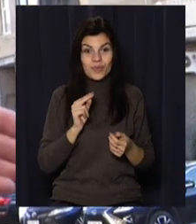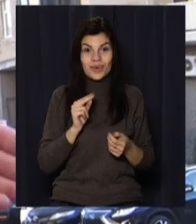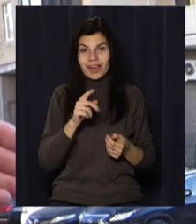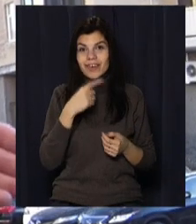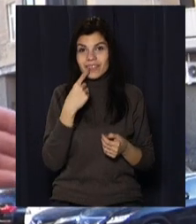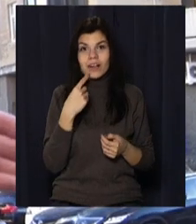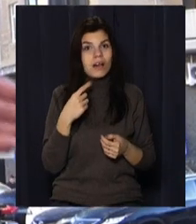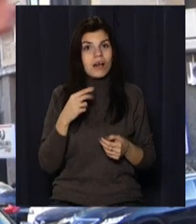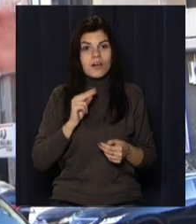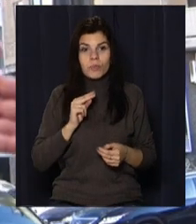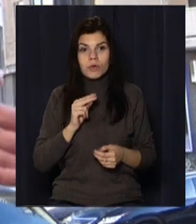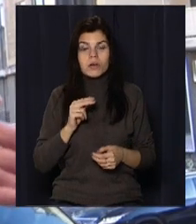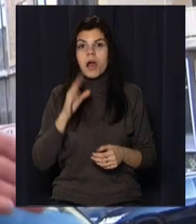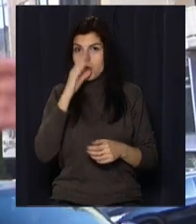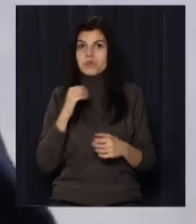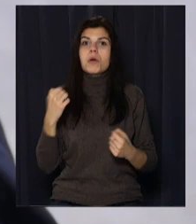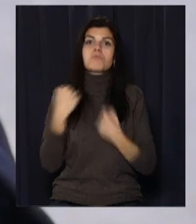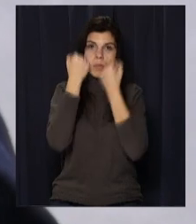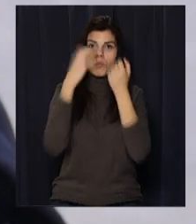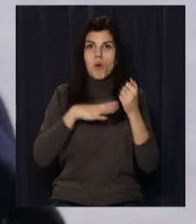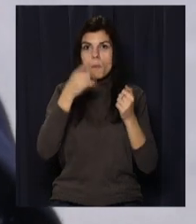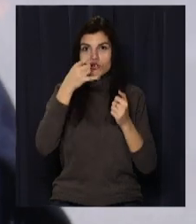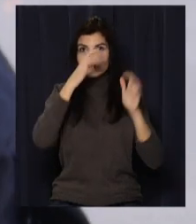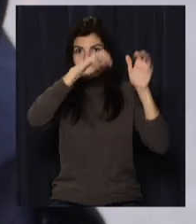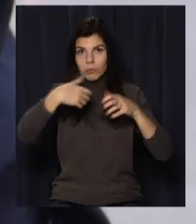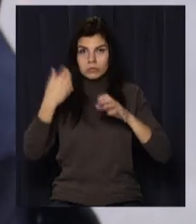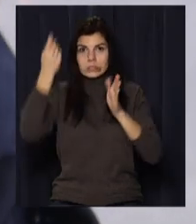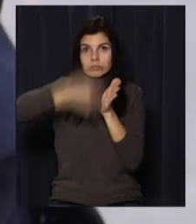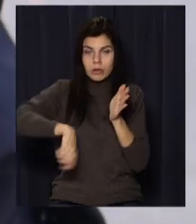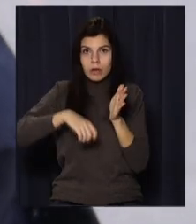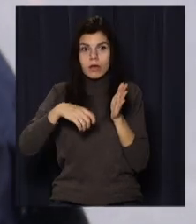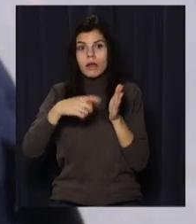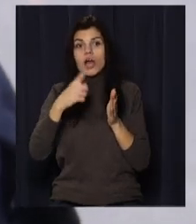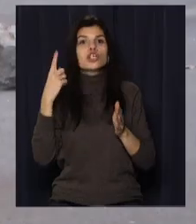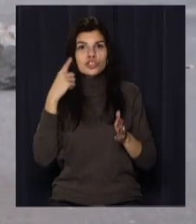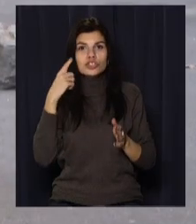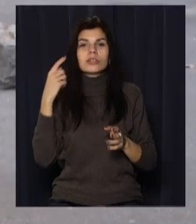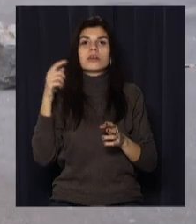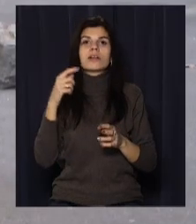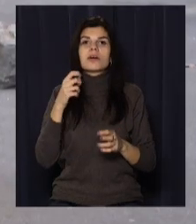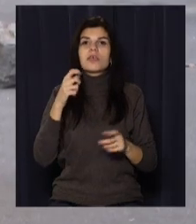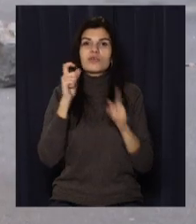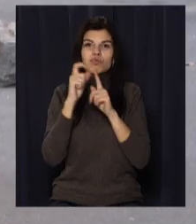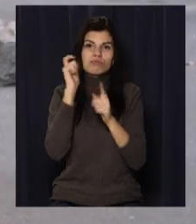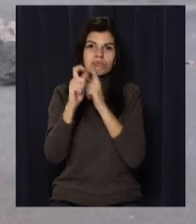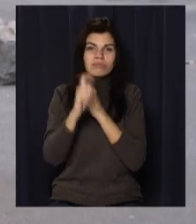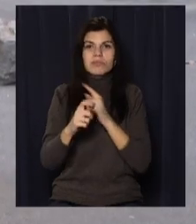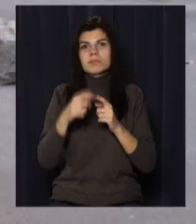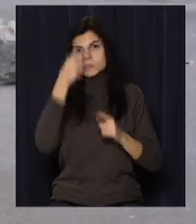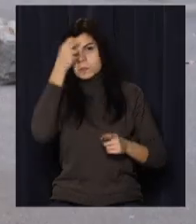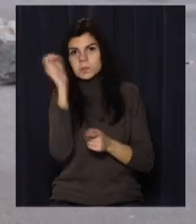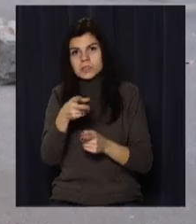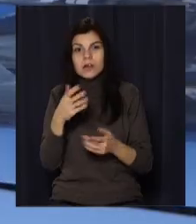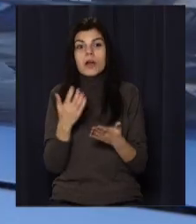і б'ють, і зачиняють в автівках, а на свою адресу вже неодноразово чув і прокльони, і матюча. Тому з водіями намагається завжди